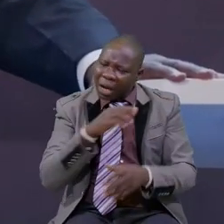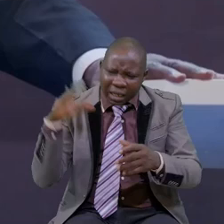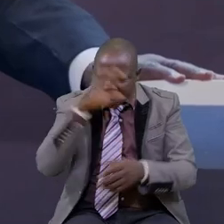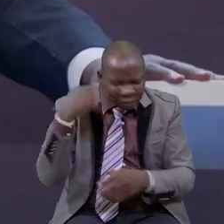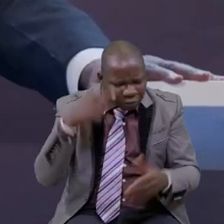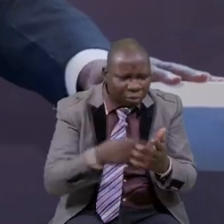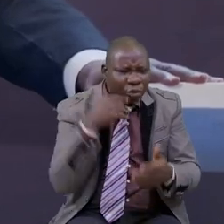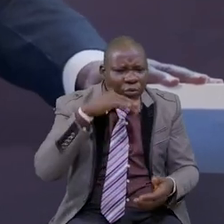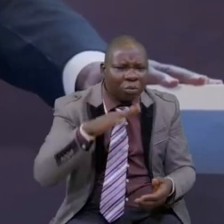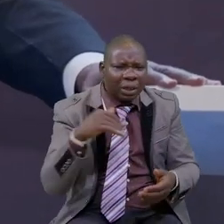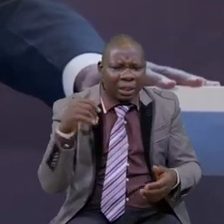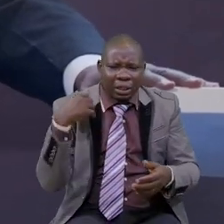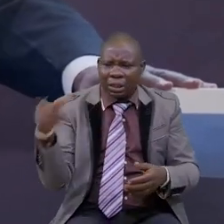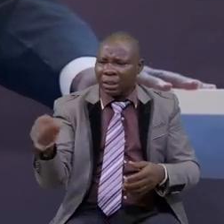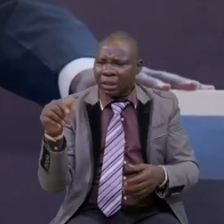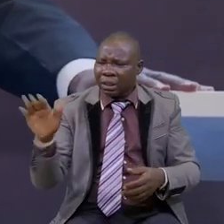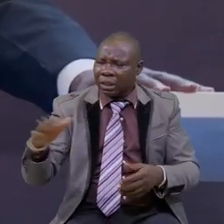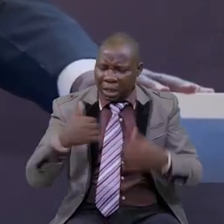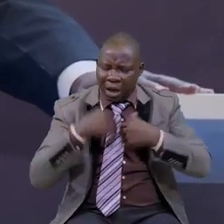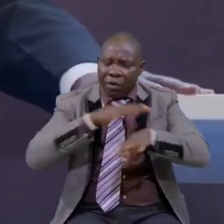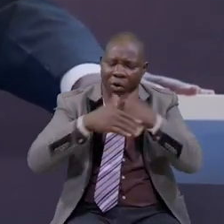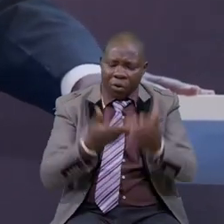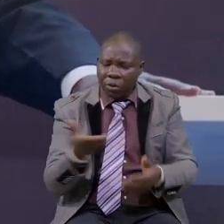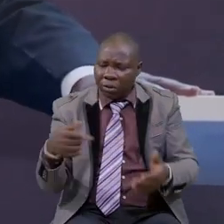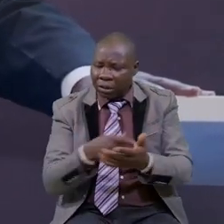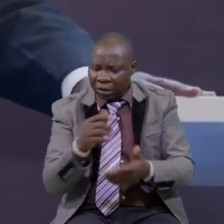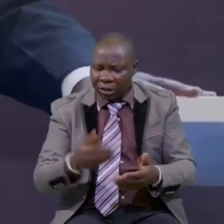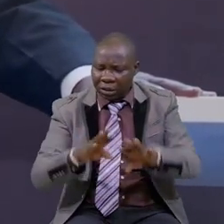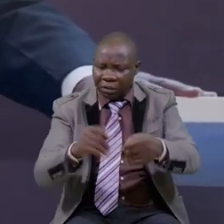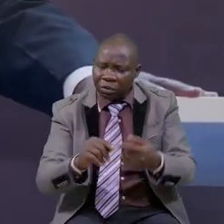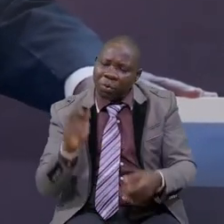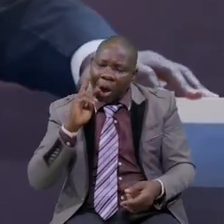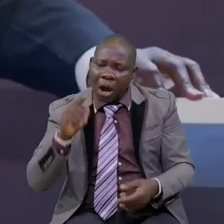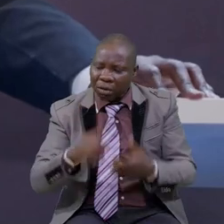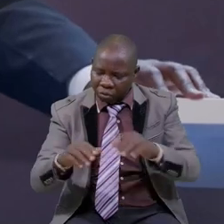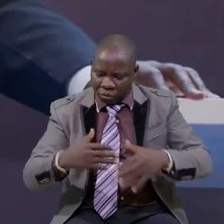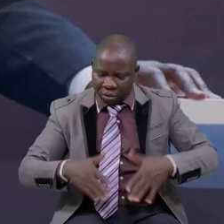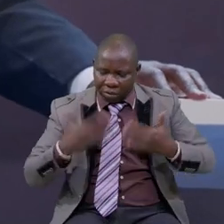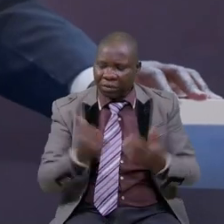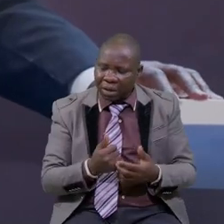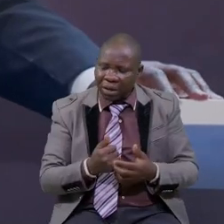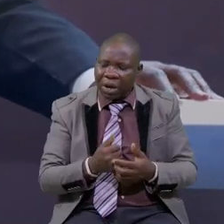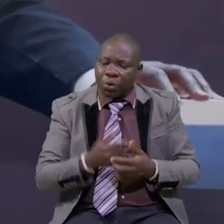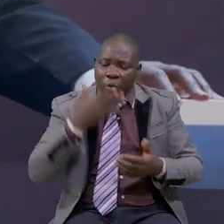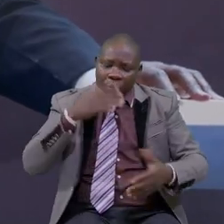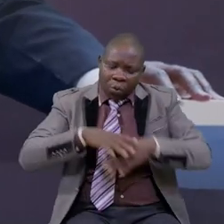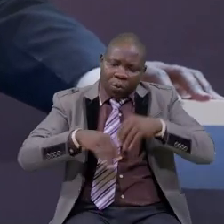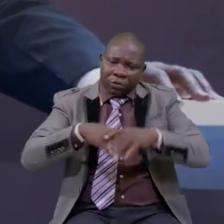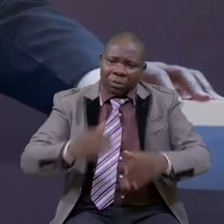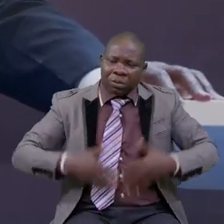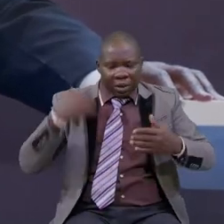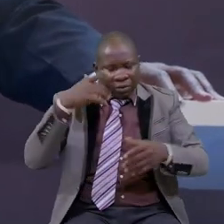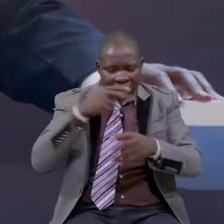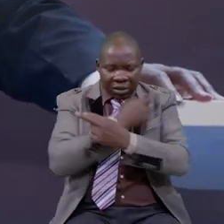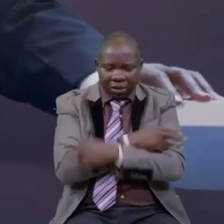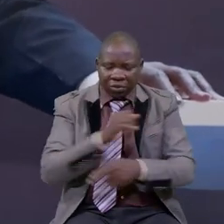de dollars qui lui sont donnés pour mener une vie confortable pour le restant de sa vie. Mais elle a encadré ça et a accroché ça au